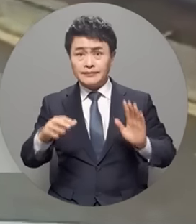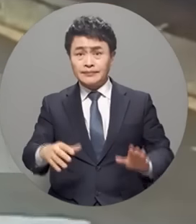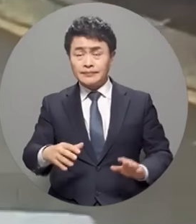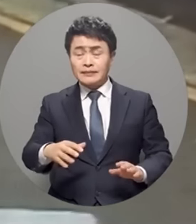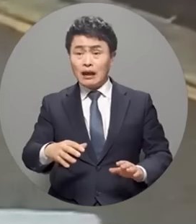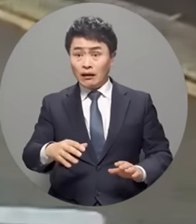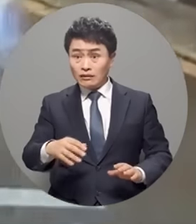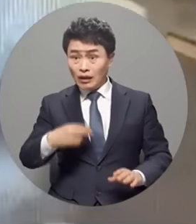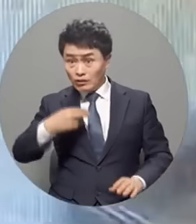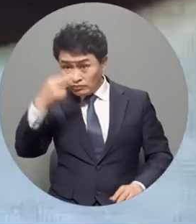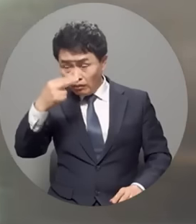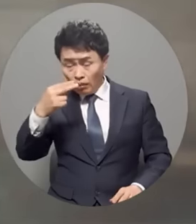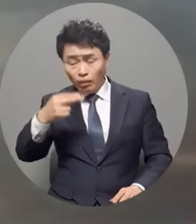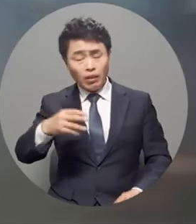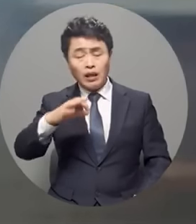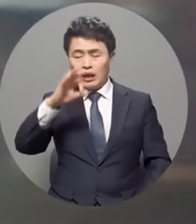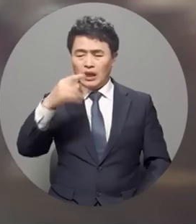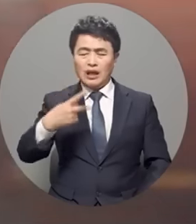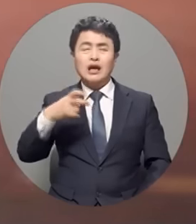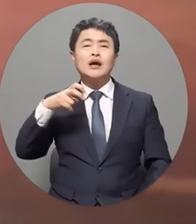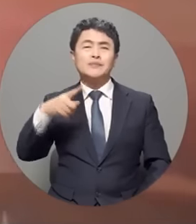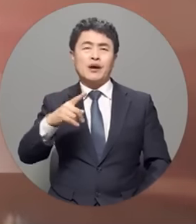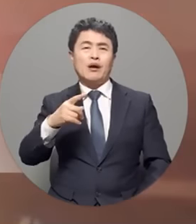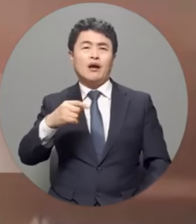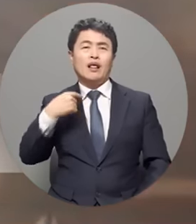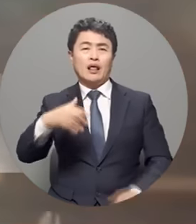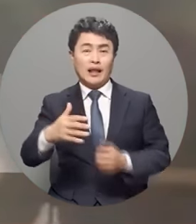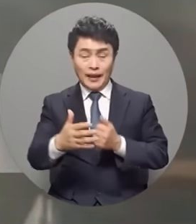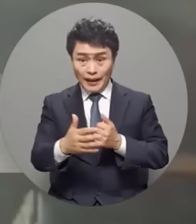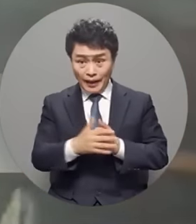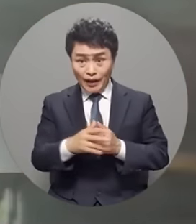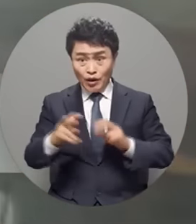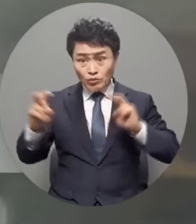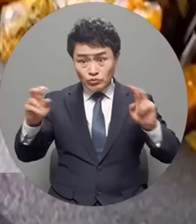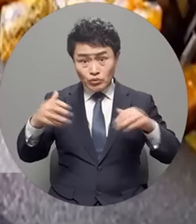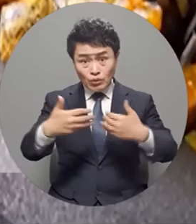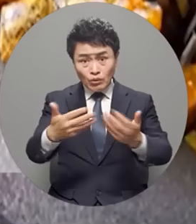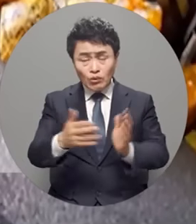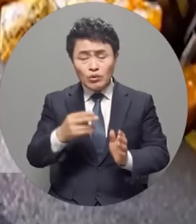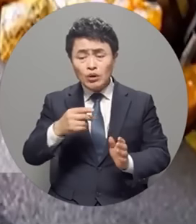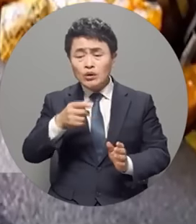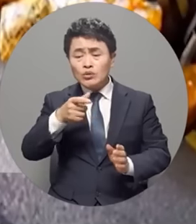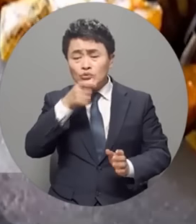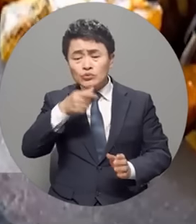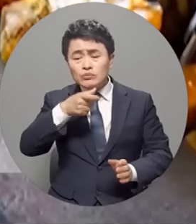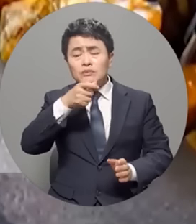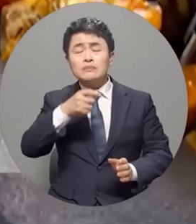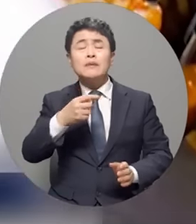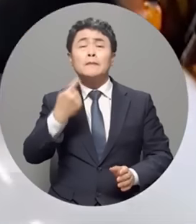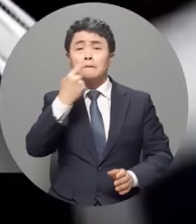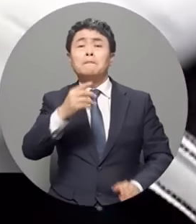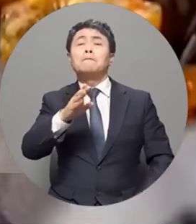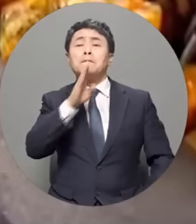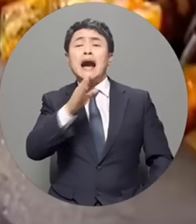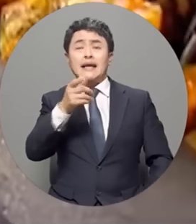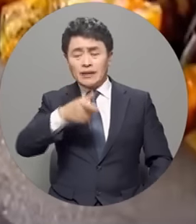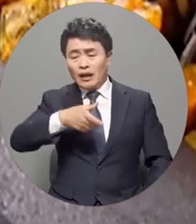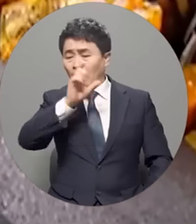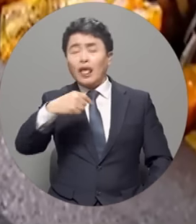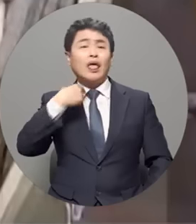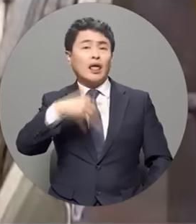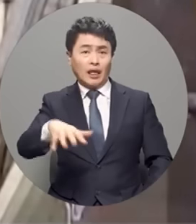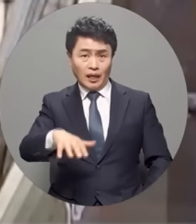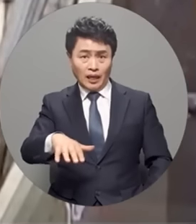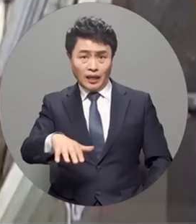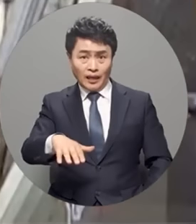것으로 알려졌습니다 소속사 또한 김씨가 수전에 불된 건 맞지만 마시지는 않았다고 주장했습니다